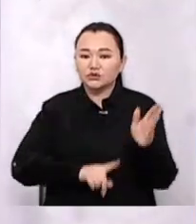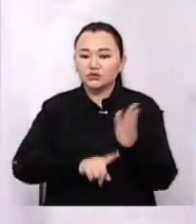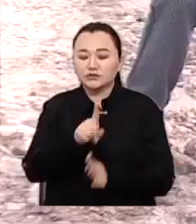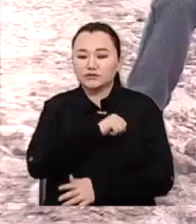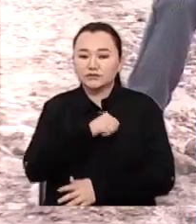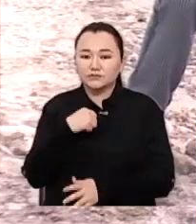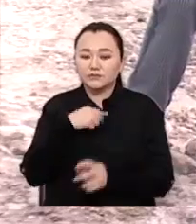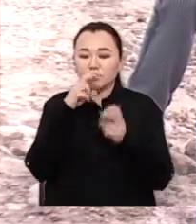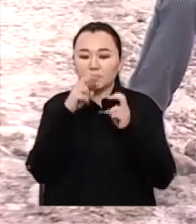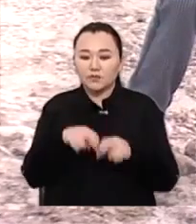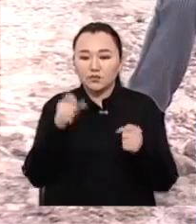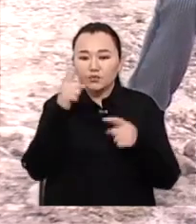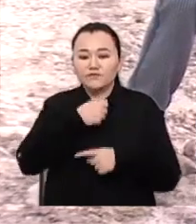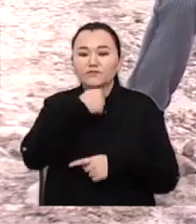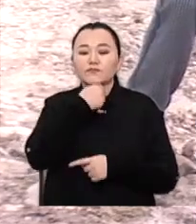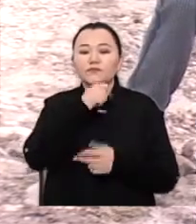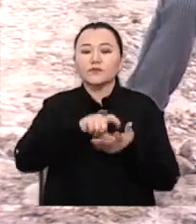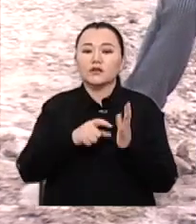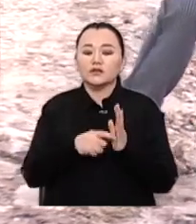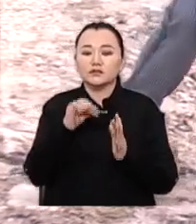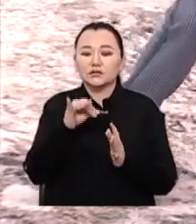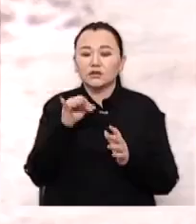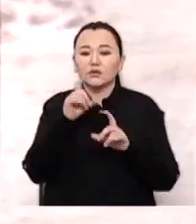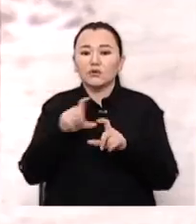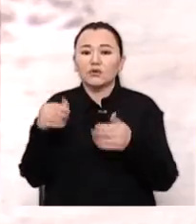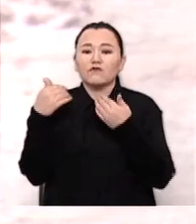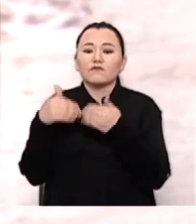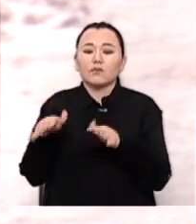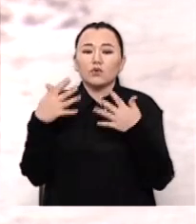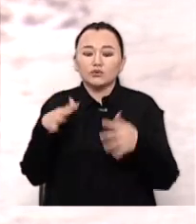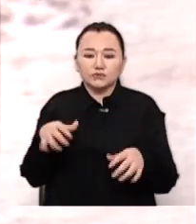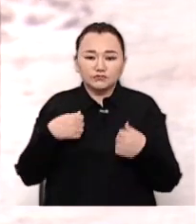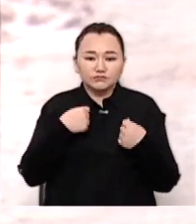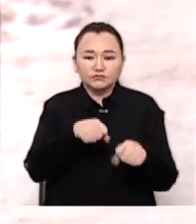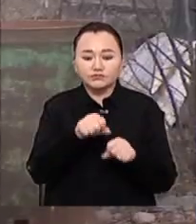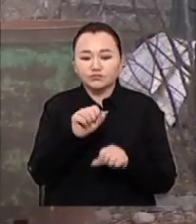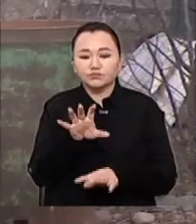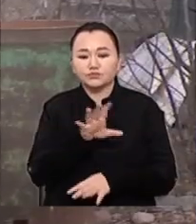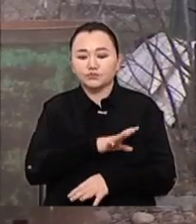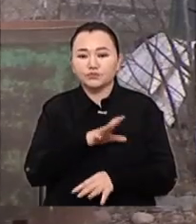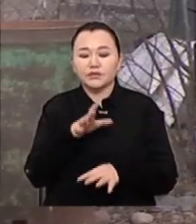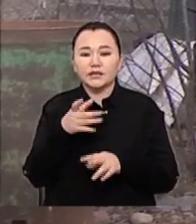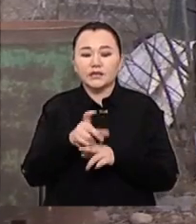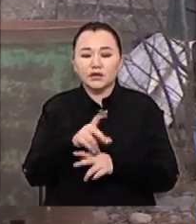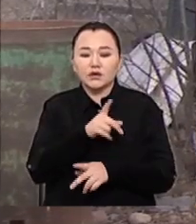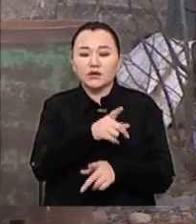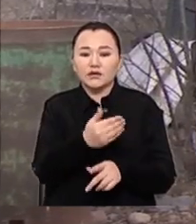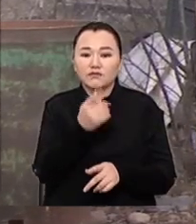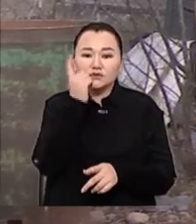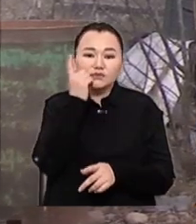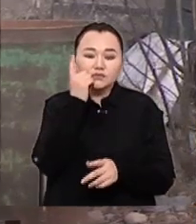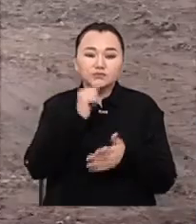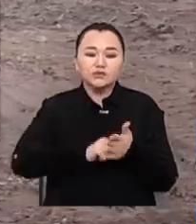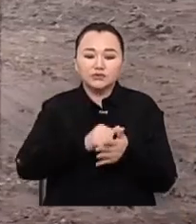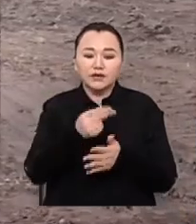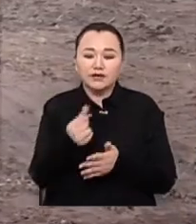кіріскен. Тексере келе жоғары сыныпта және оқуды бітіріп кеткен жігіттерден таяқ жеуі мүмкін деп отыр. Себебі марқұмның ұялы телефонынан